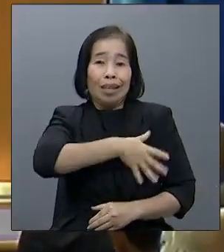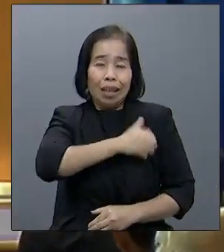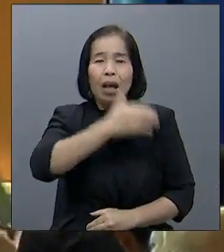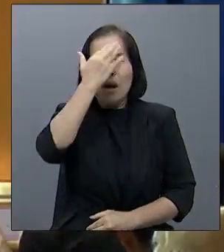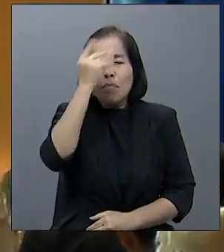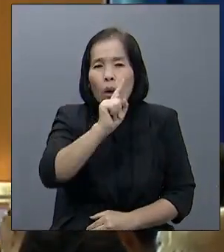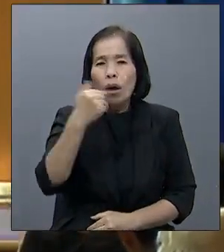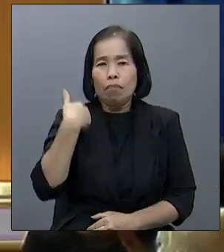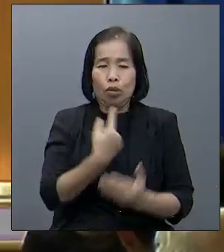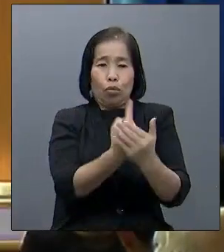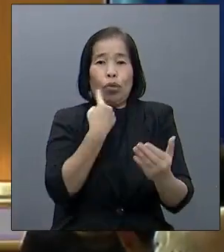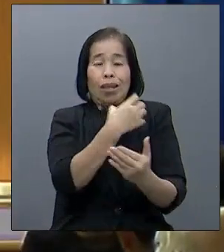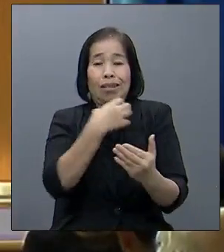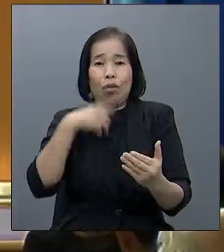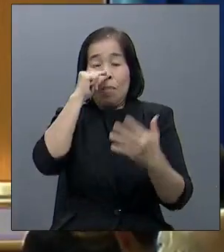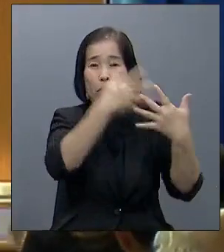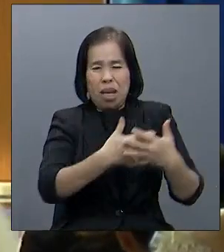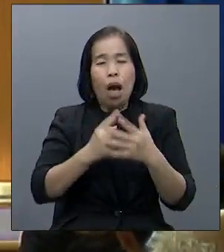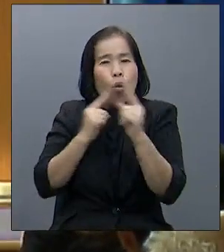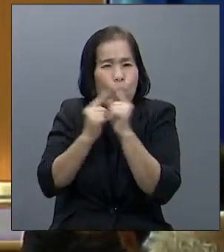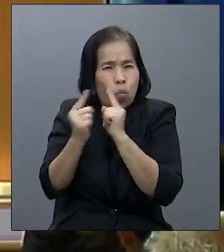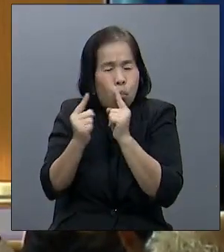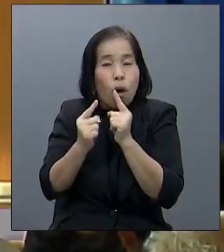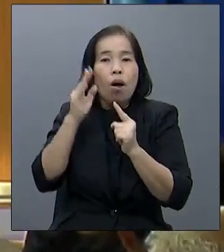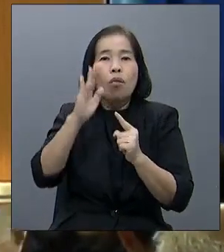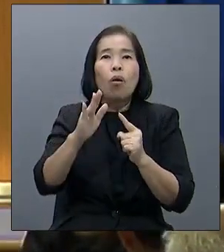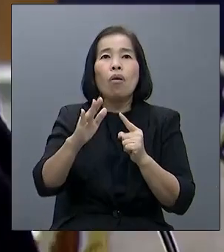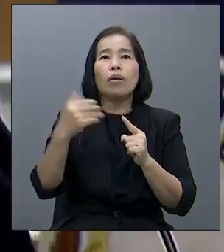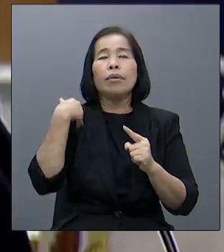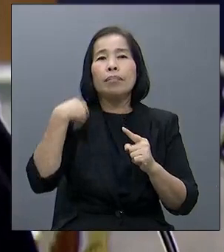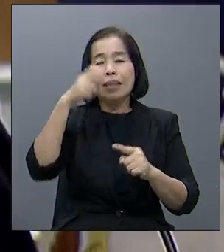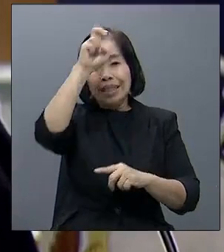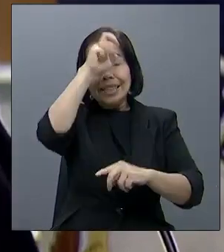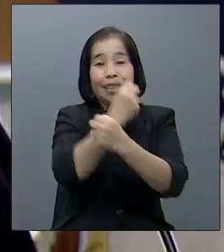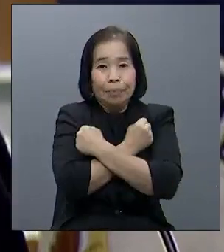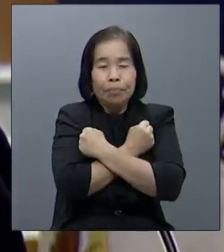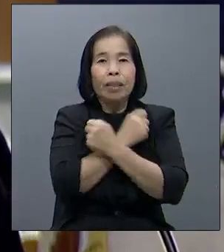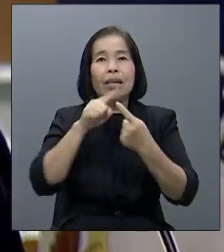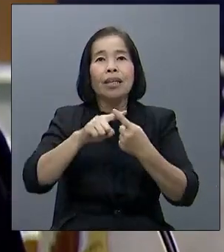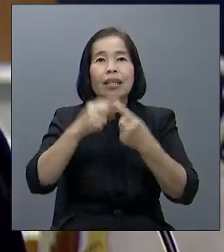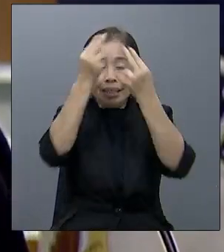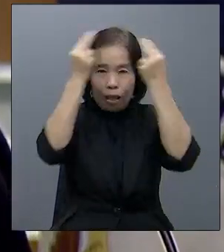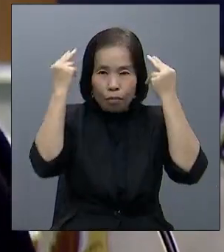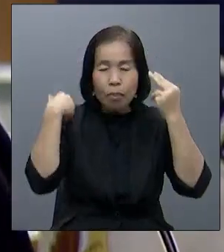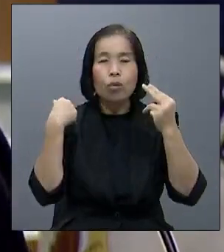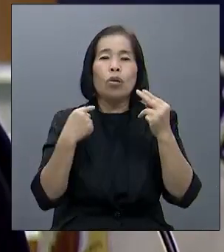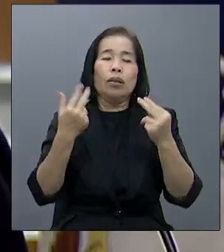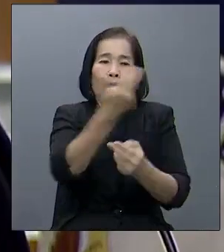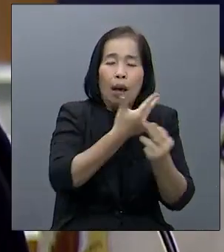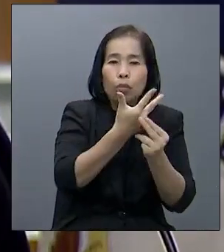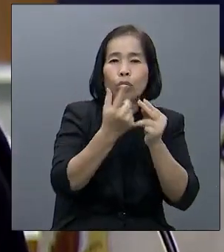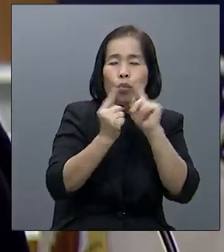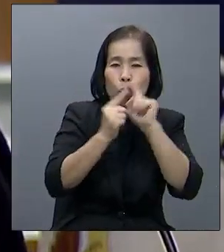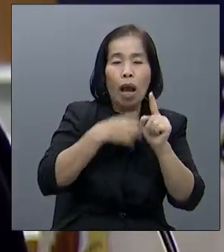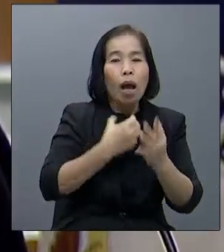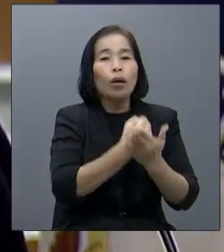พิเศษของสรัฐกำลังเจจเรื่องนี้กับทางการอียิปและอิราเอลซึ่ง 3ประเทศหารรือกันถึงการจัดทำกลไกด้านการส่งความช่วยเหลือด้าน